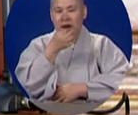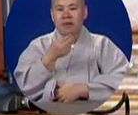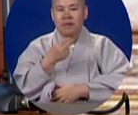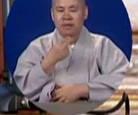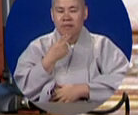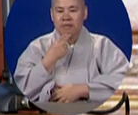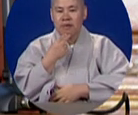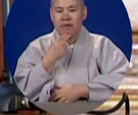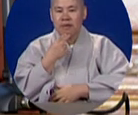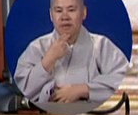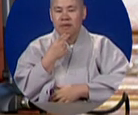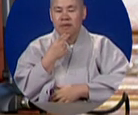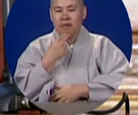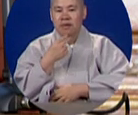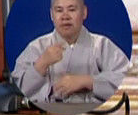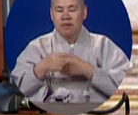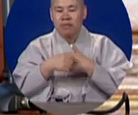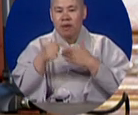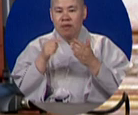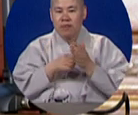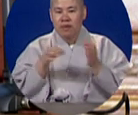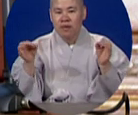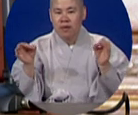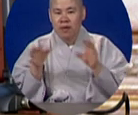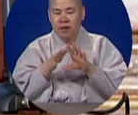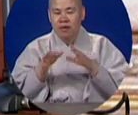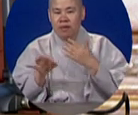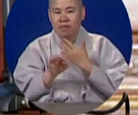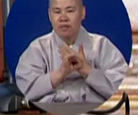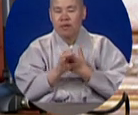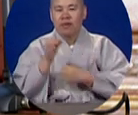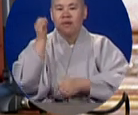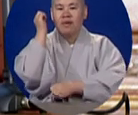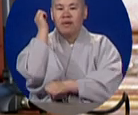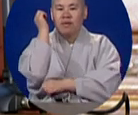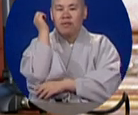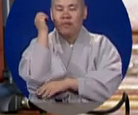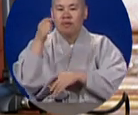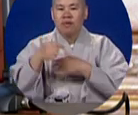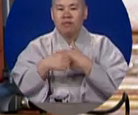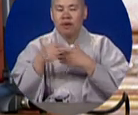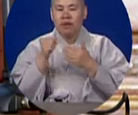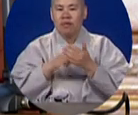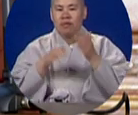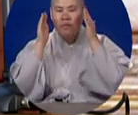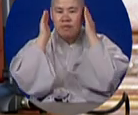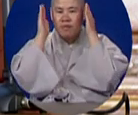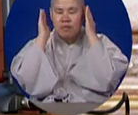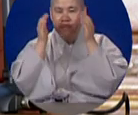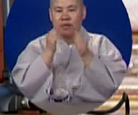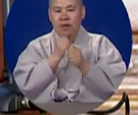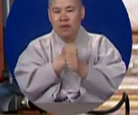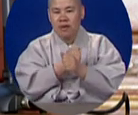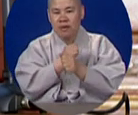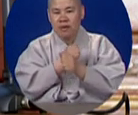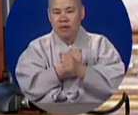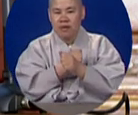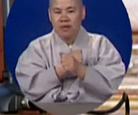그 집착심에서 벗어나면 그게 바로 근본적으로 마음공부를 하는 거다 이거를